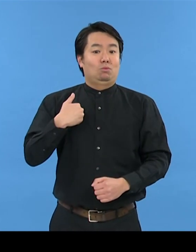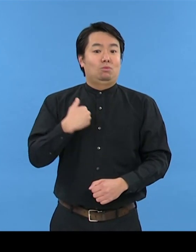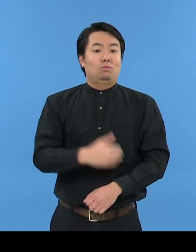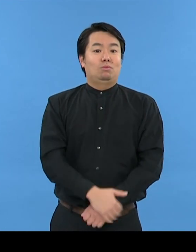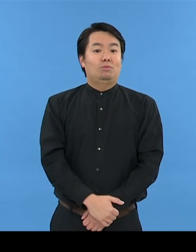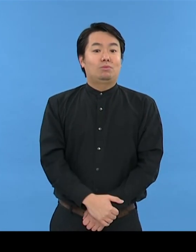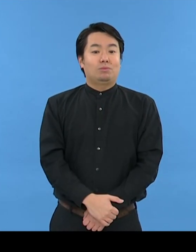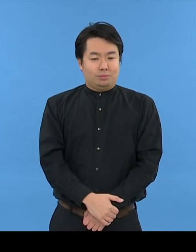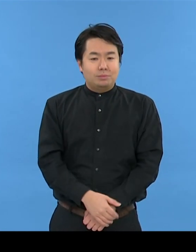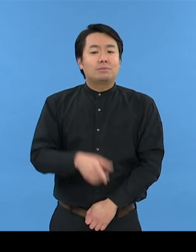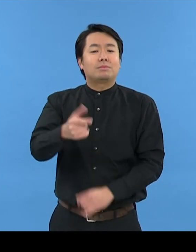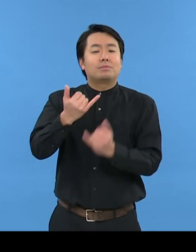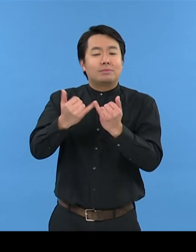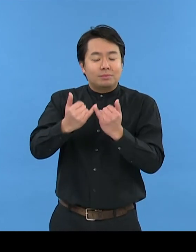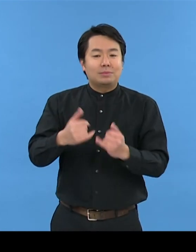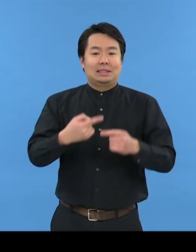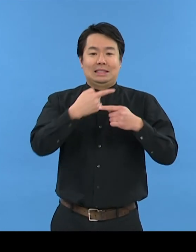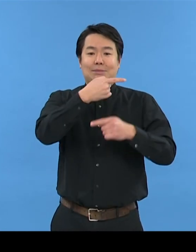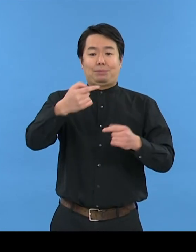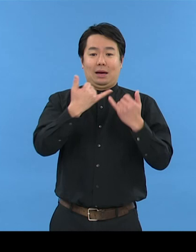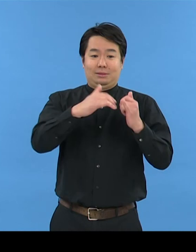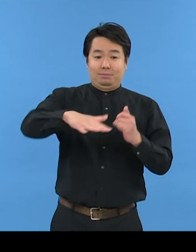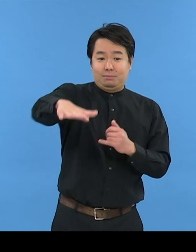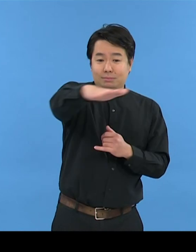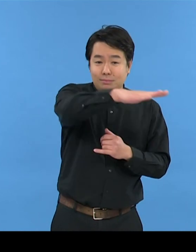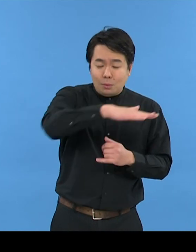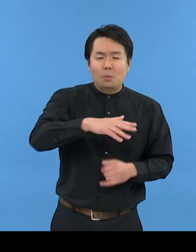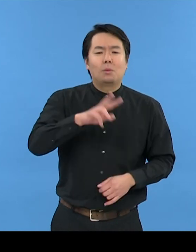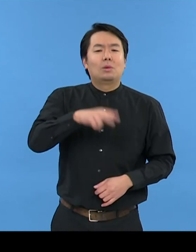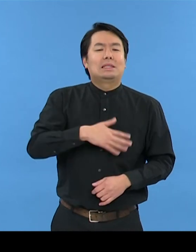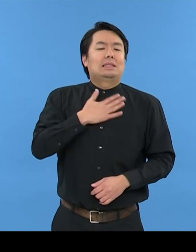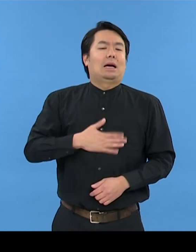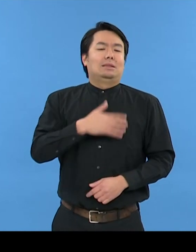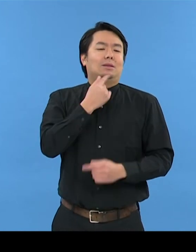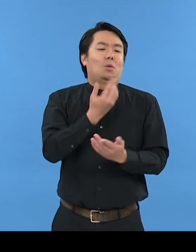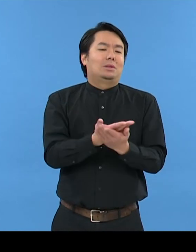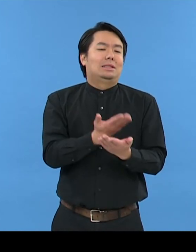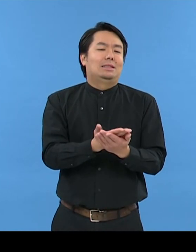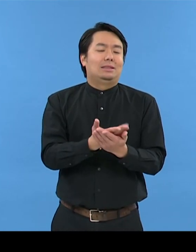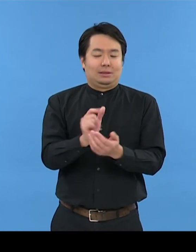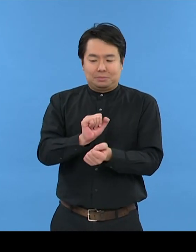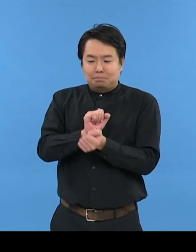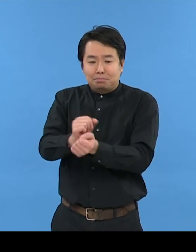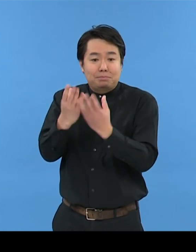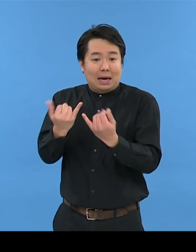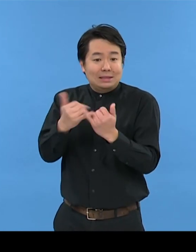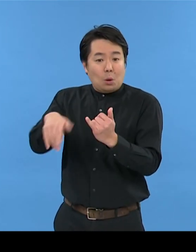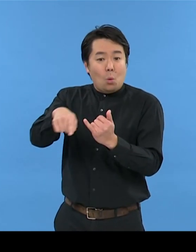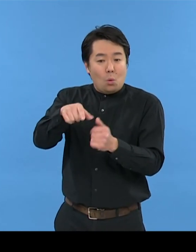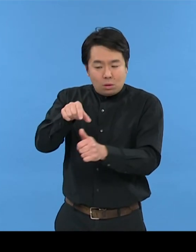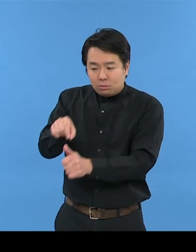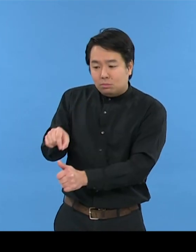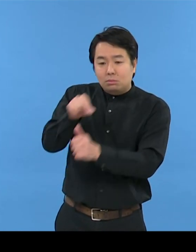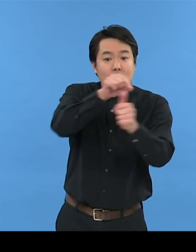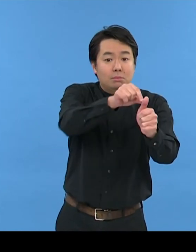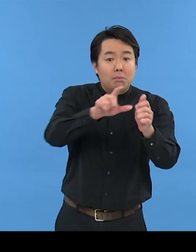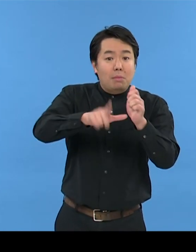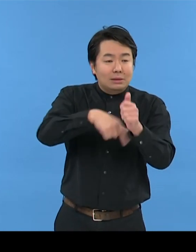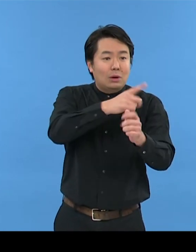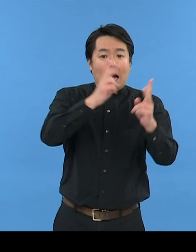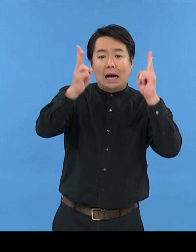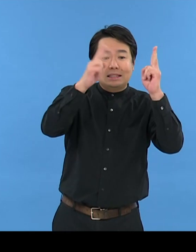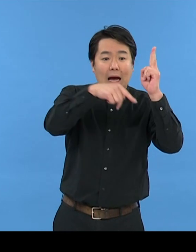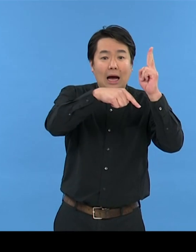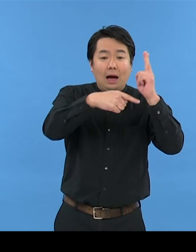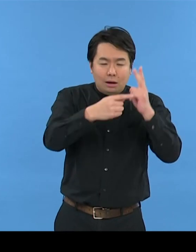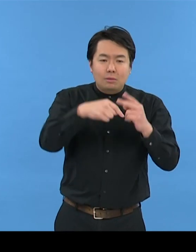ですからそういうことを一般の皆さんにも理解していただきたいしあのを雇用する